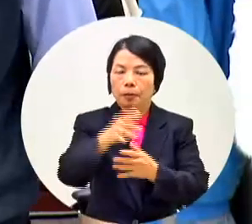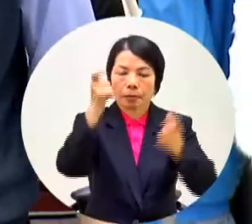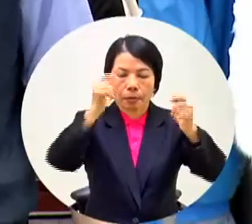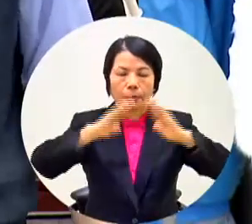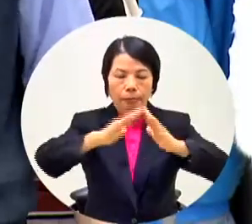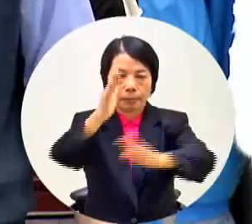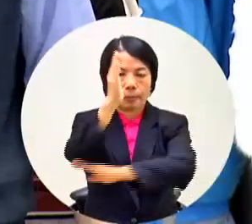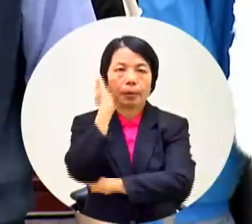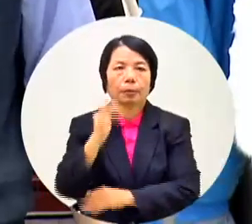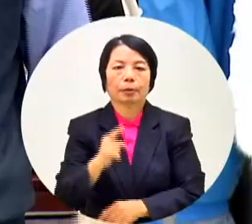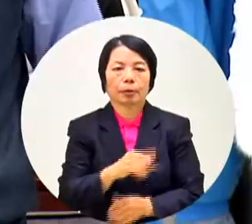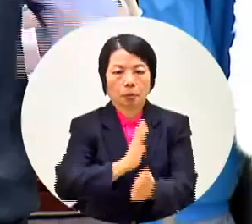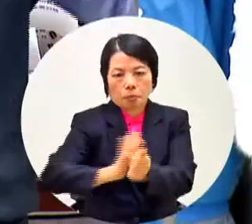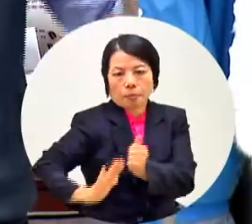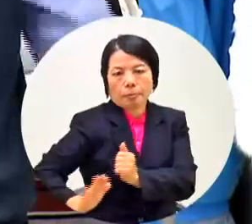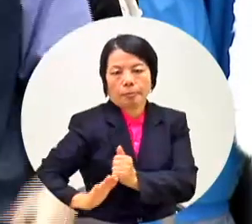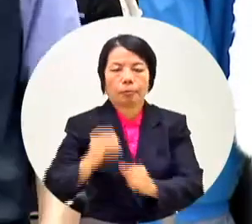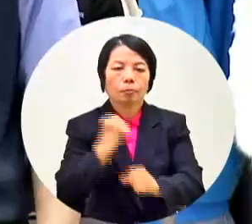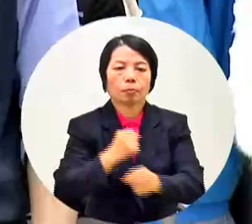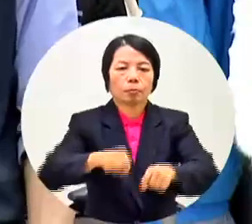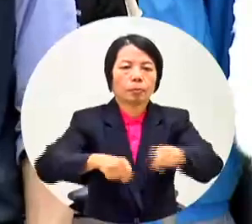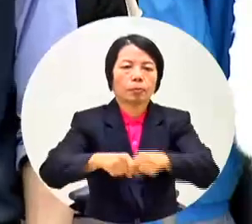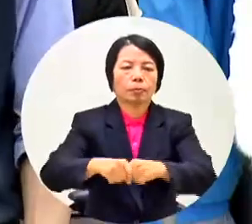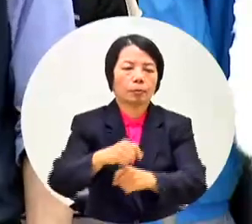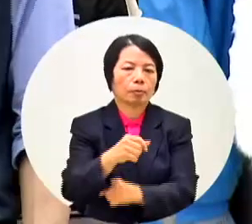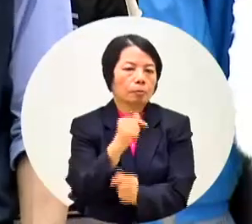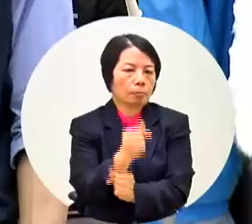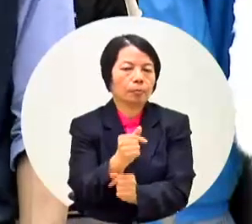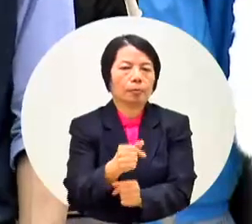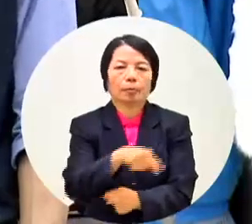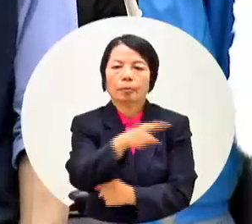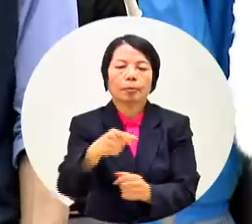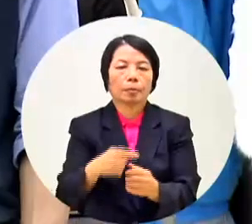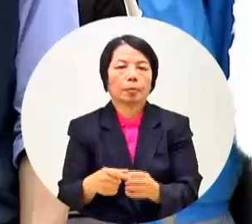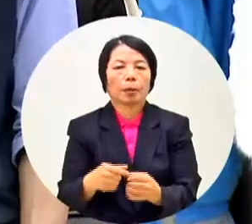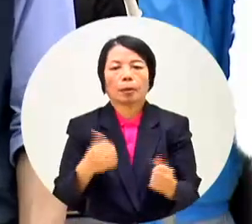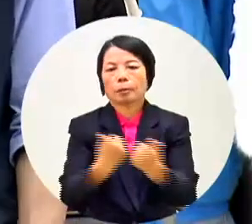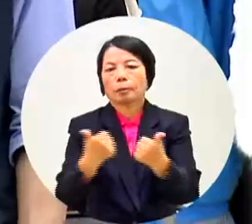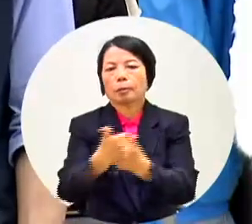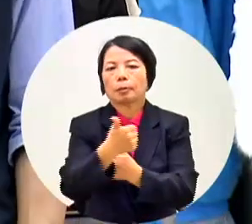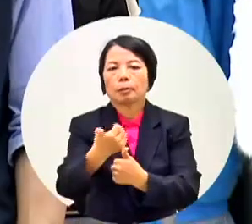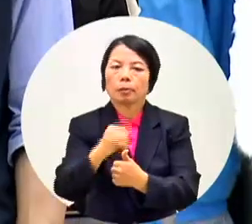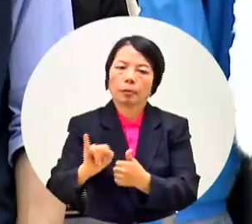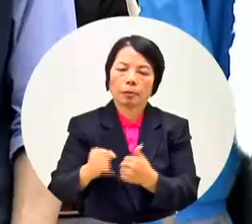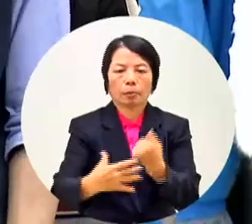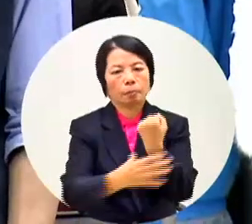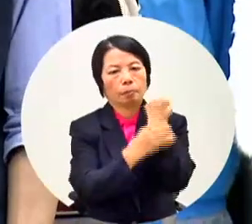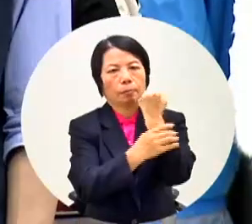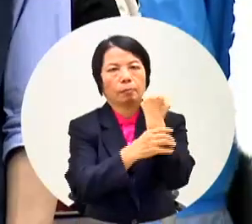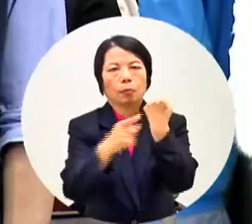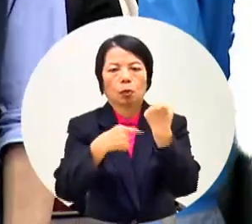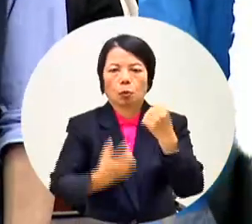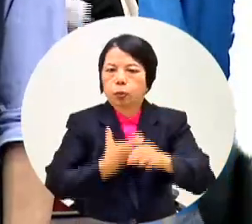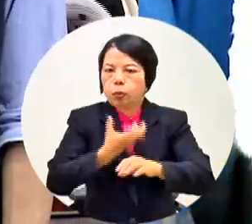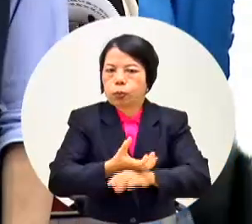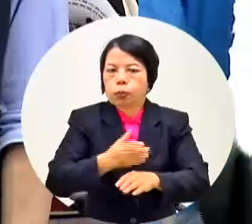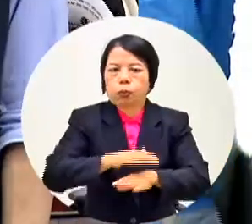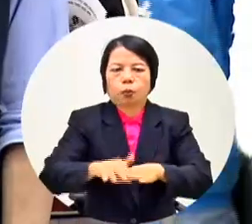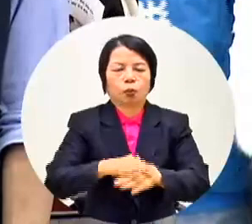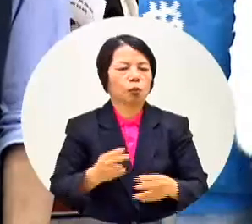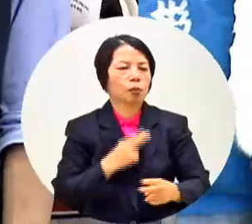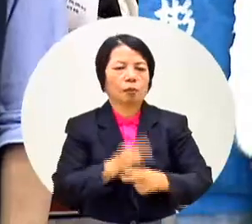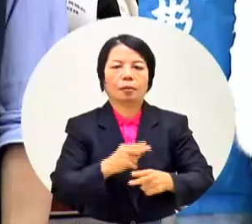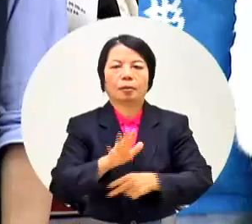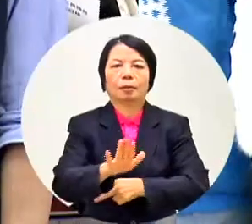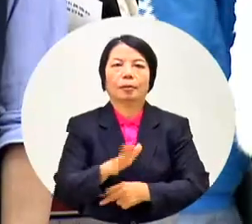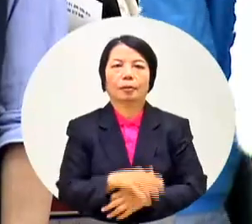各位议员都支持我们，我们就看到不停的心力一直像滚动的。所以我很有信心，未来高雄一定会有所变